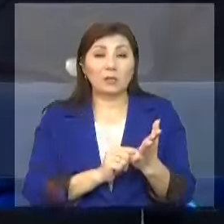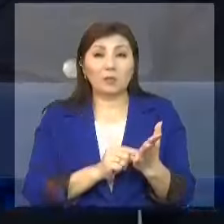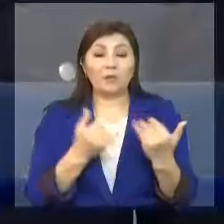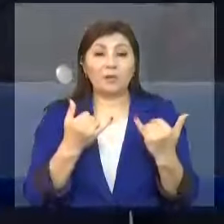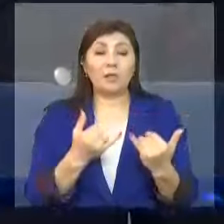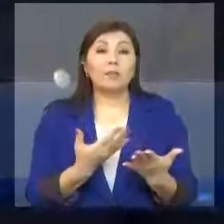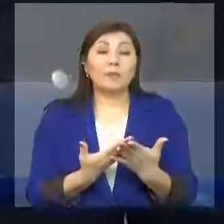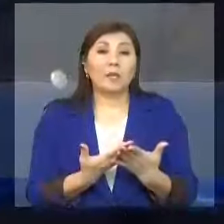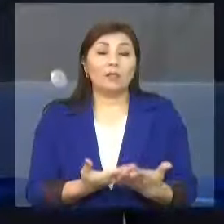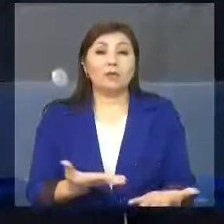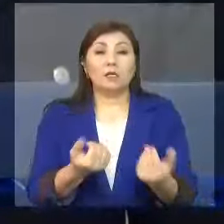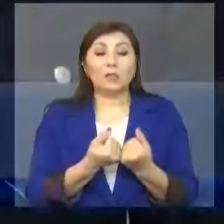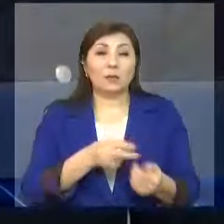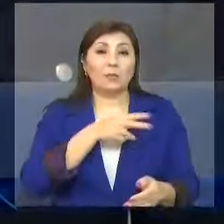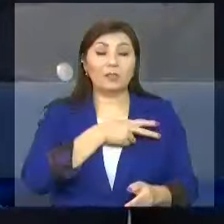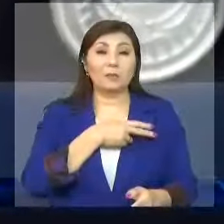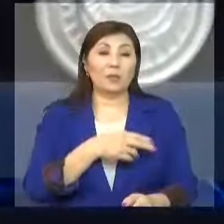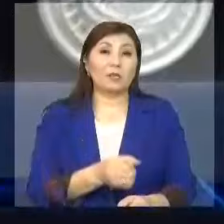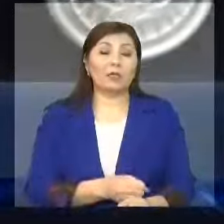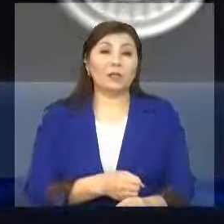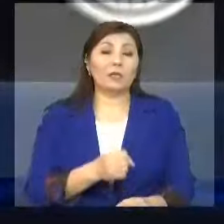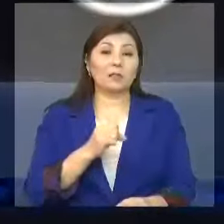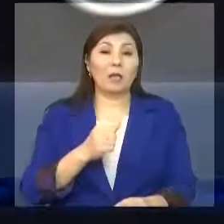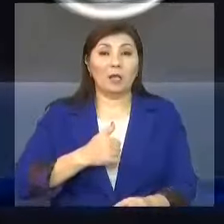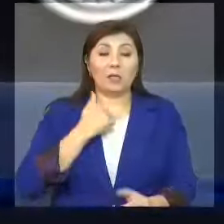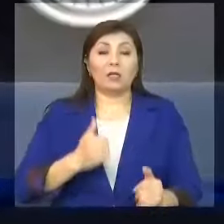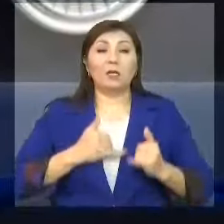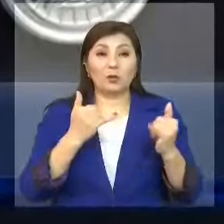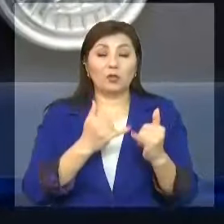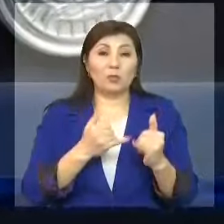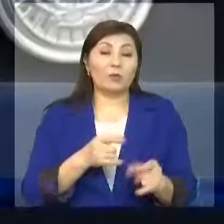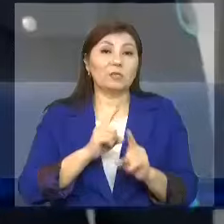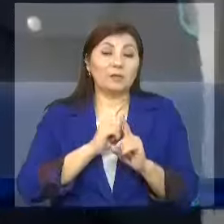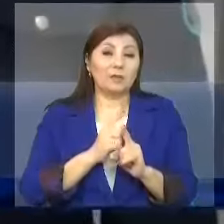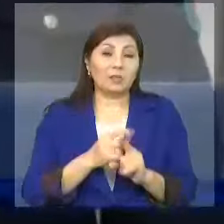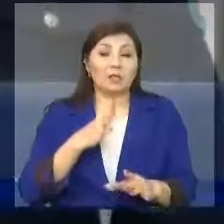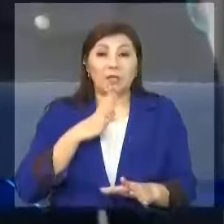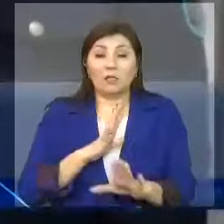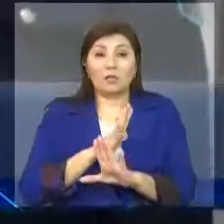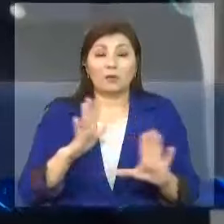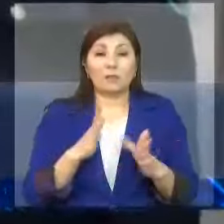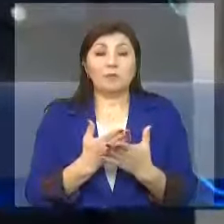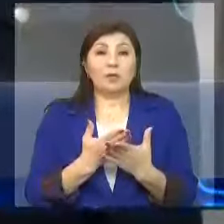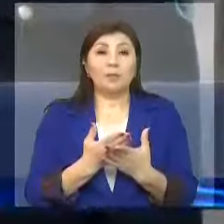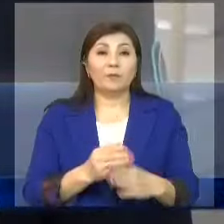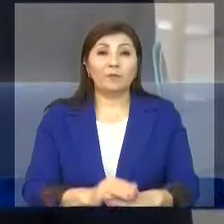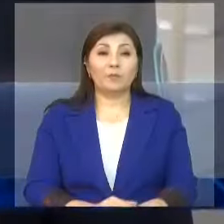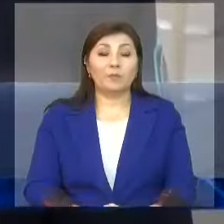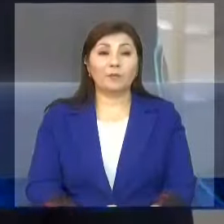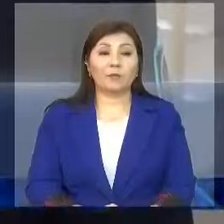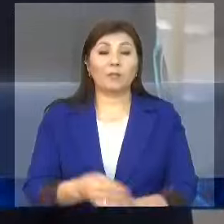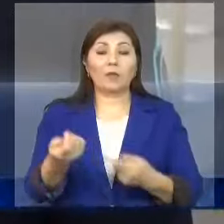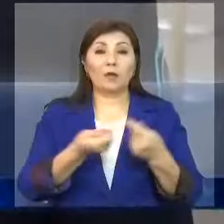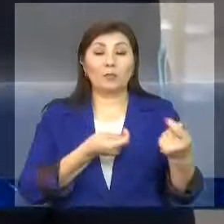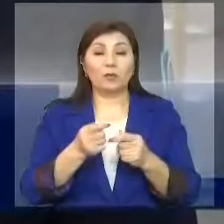По словам Бекжана, получение медали «Жаунгер Ерлик Ишин» стало неожиданностью, ведь он считает своим долгом помогать людям.